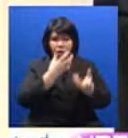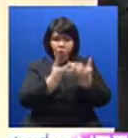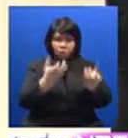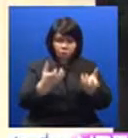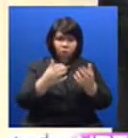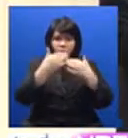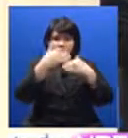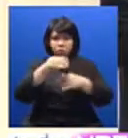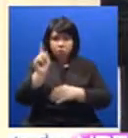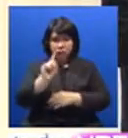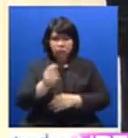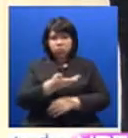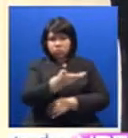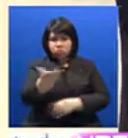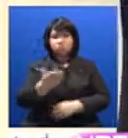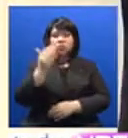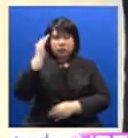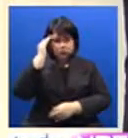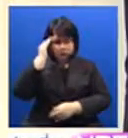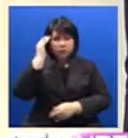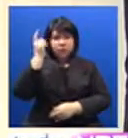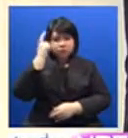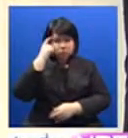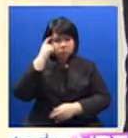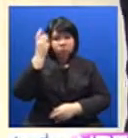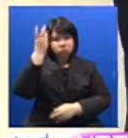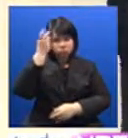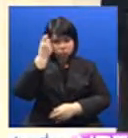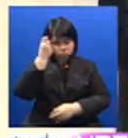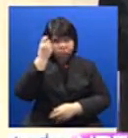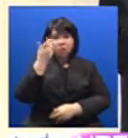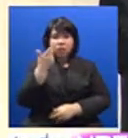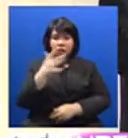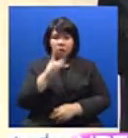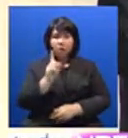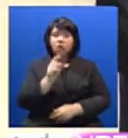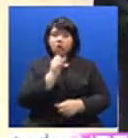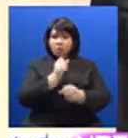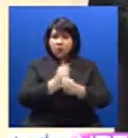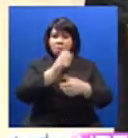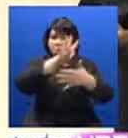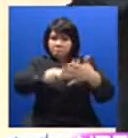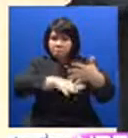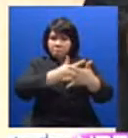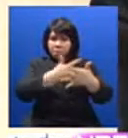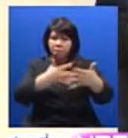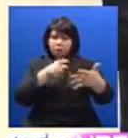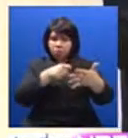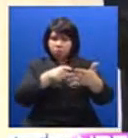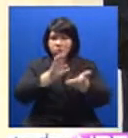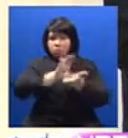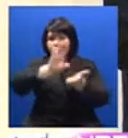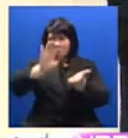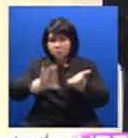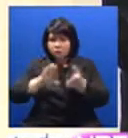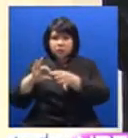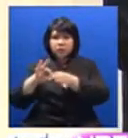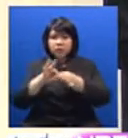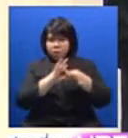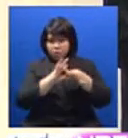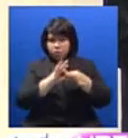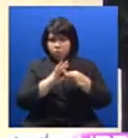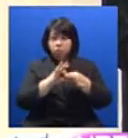นี่ยเป็นสิ่งที่ท่านต้องเอามาคิดแล้วท่านจะนำไปสู่การทำงบประมาณอย่างไรให้หน่วยงานใดไปเกี่ยวข้องไปรับผิดชอบคิด